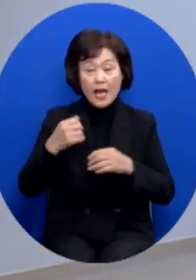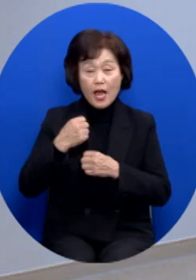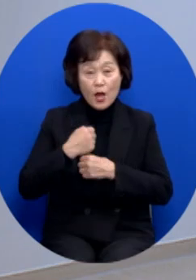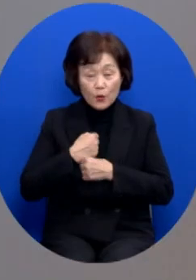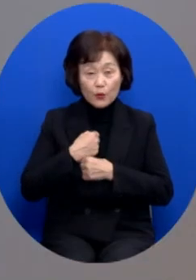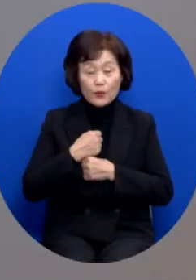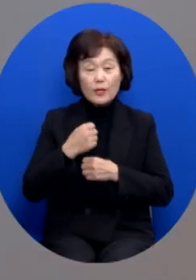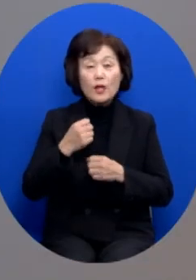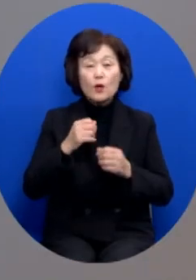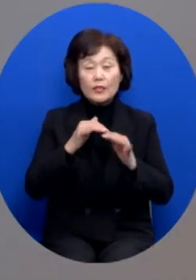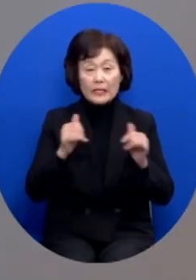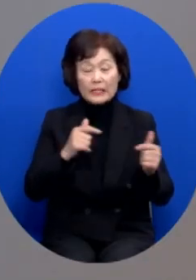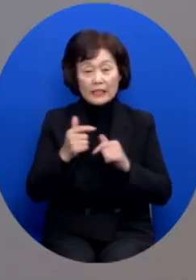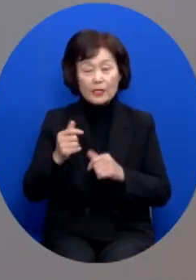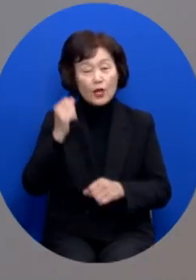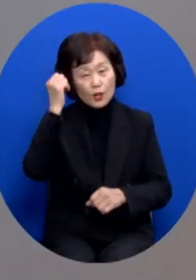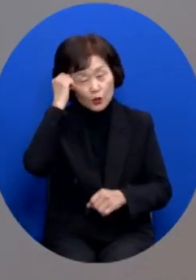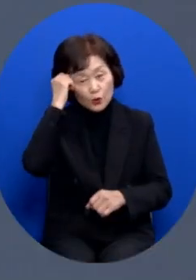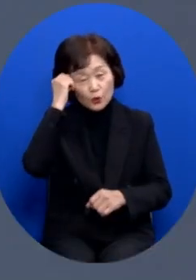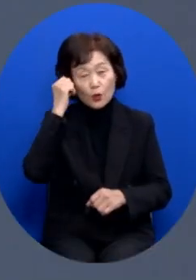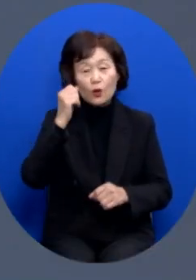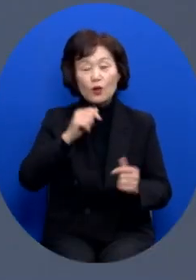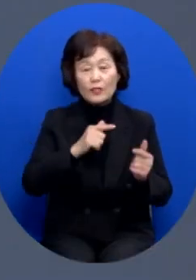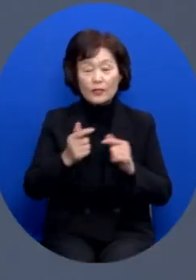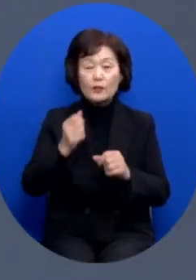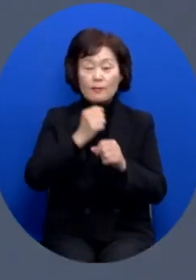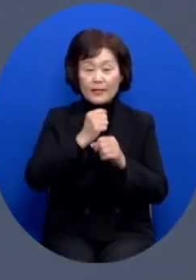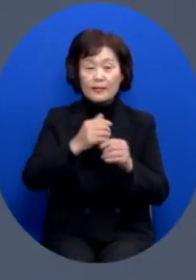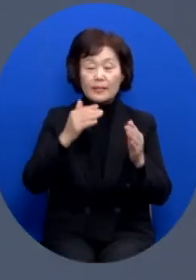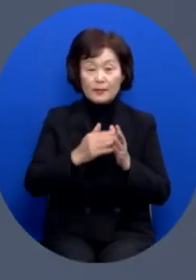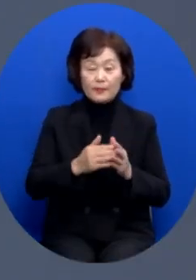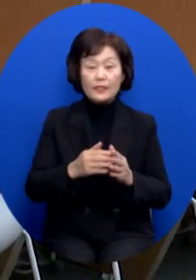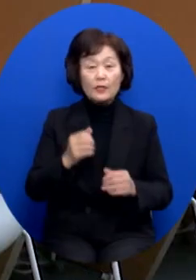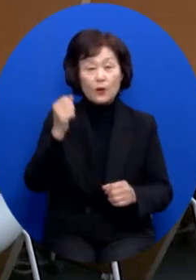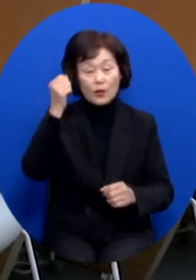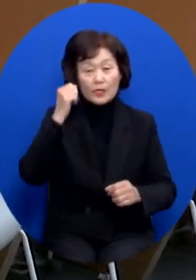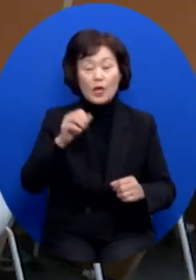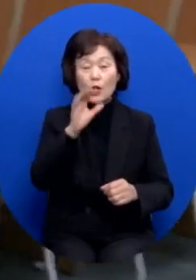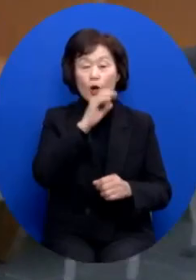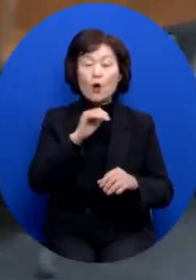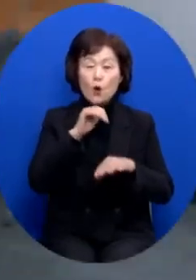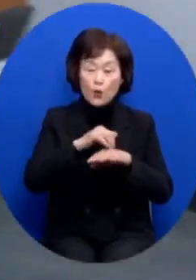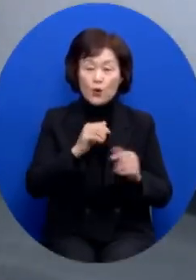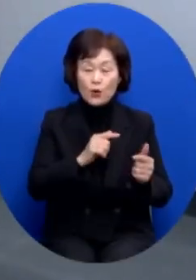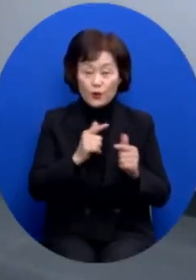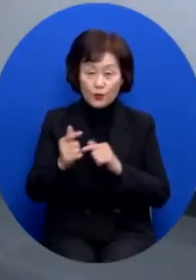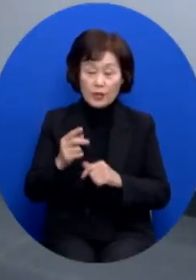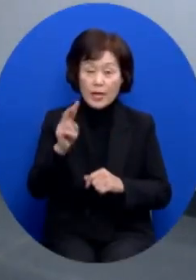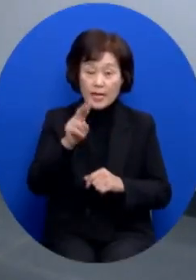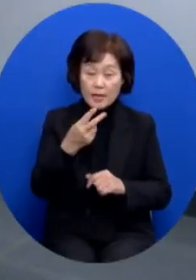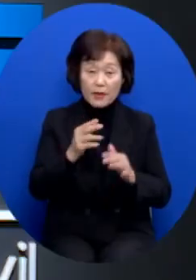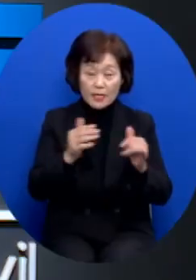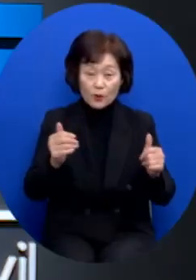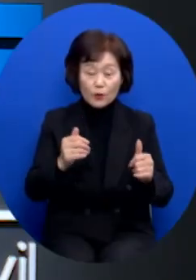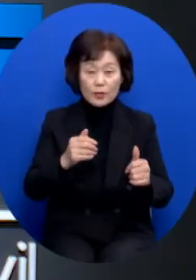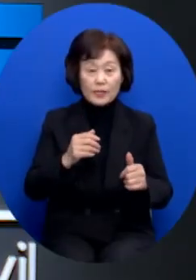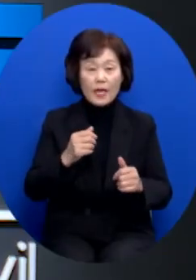마련되어 있습니다. 이곳에서 해군 장교들은 기숙생활과 신앙훈련을 하며 해군 함정 200여 곳에 파송될